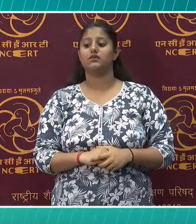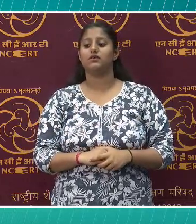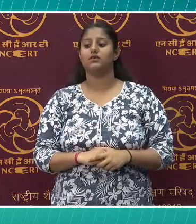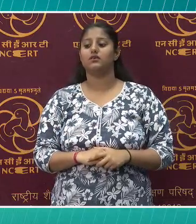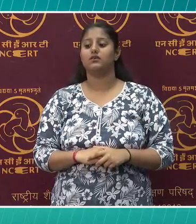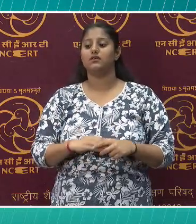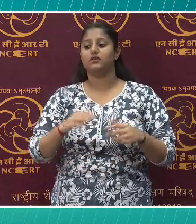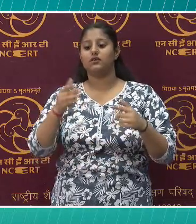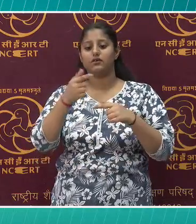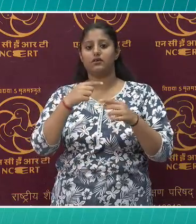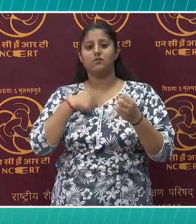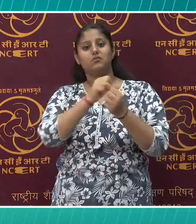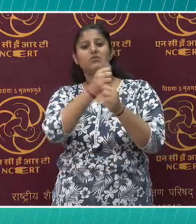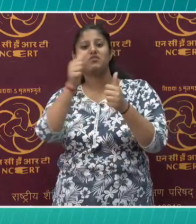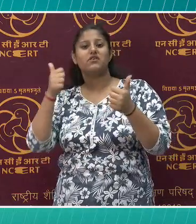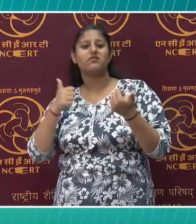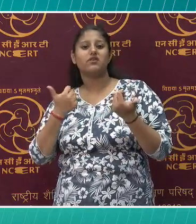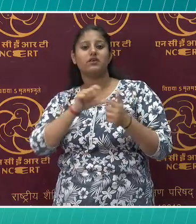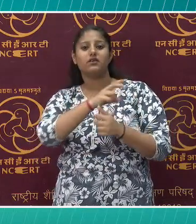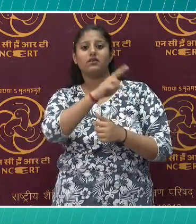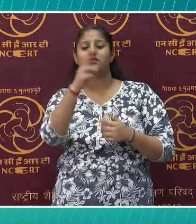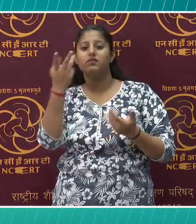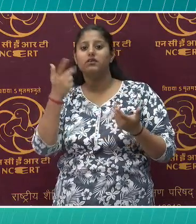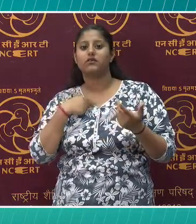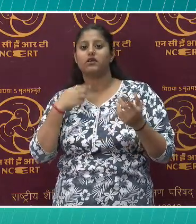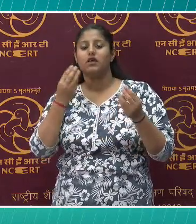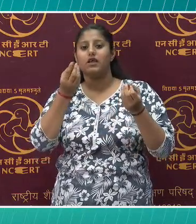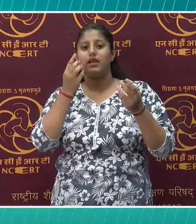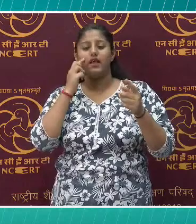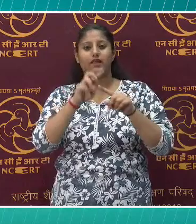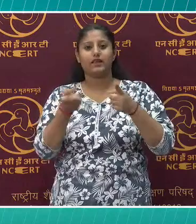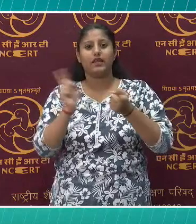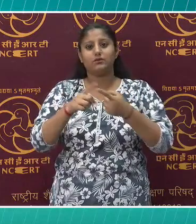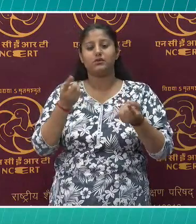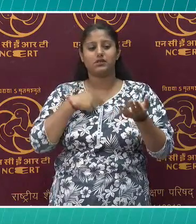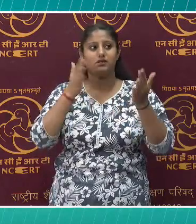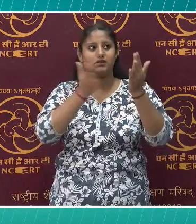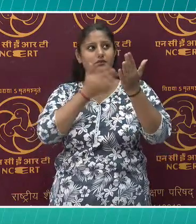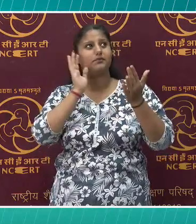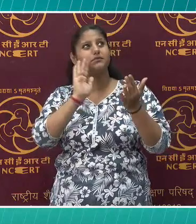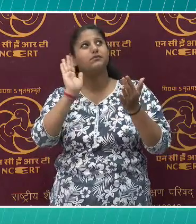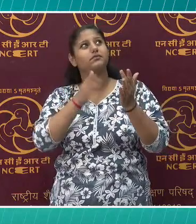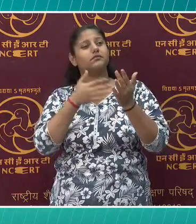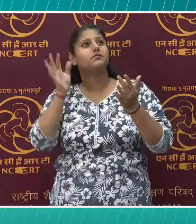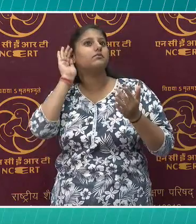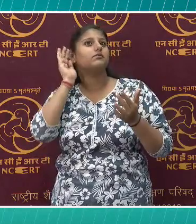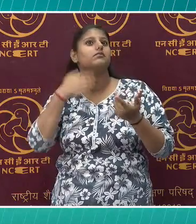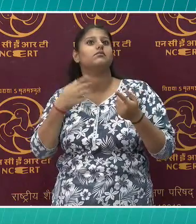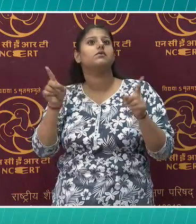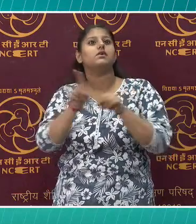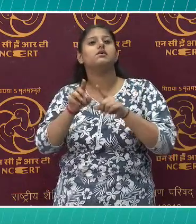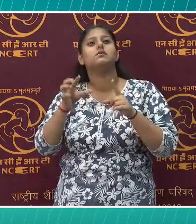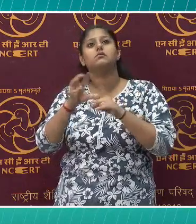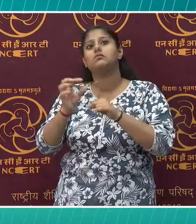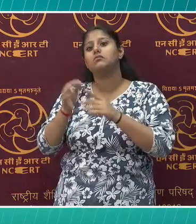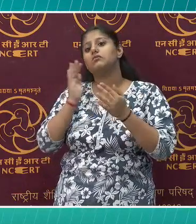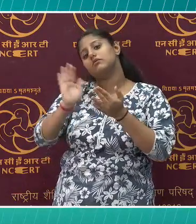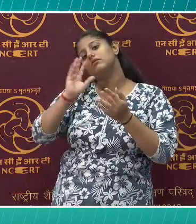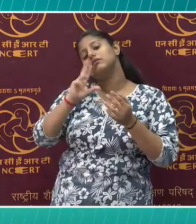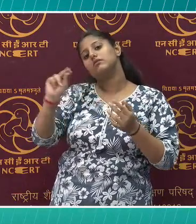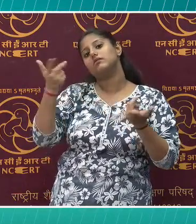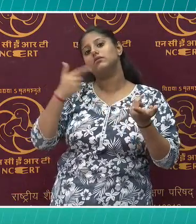हम ऐसे बहुत कुछ करते हैं. बहुत अच्छा गाना सुना और हमने एकदम से स्वाभाविक तरह से we start humming. Music is one of the oldest forms